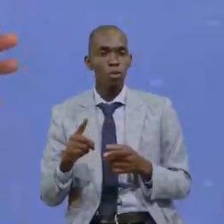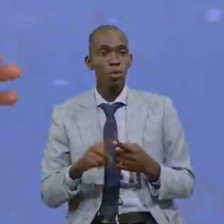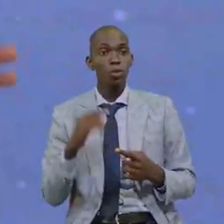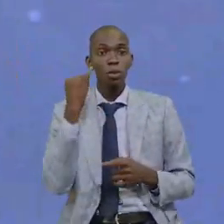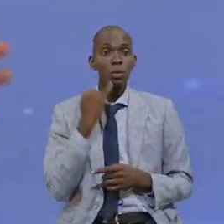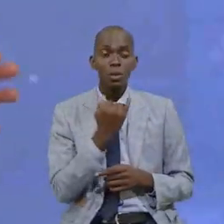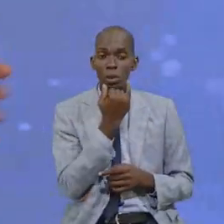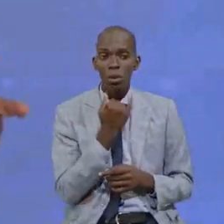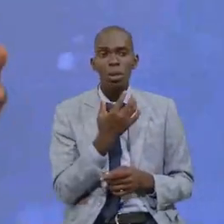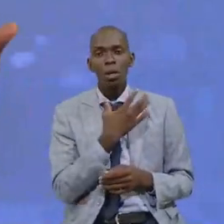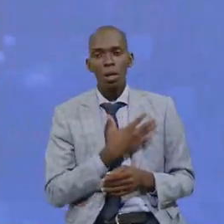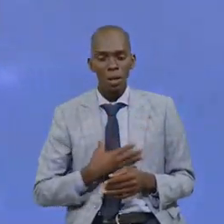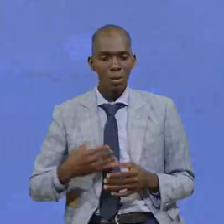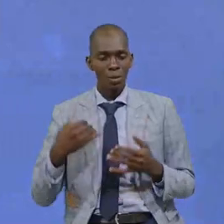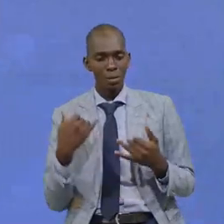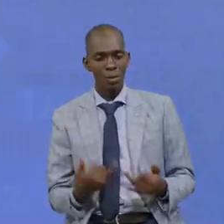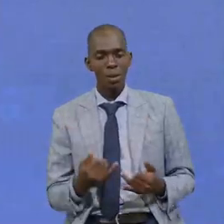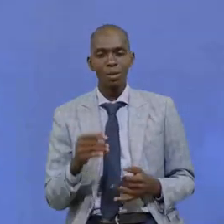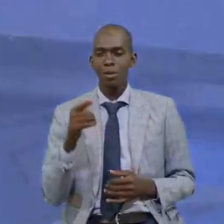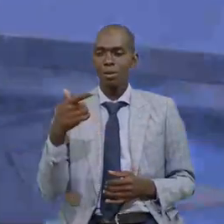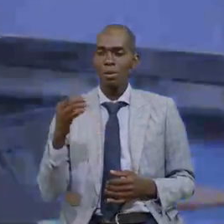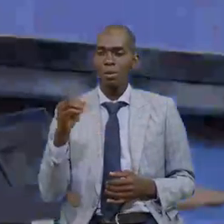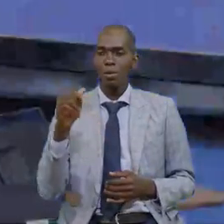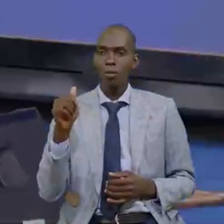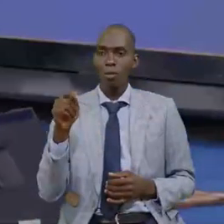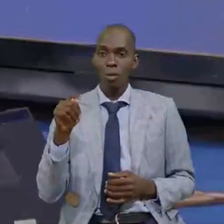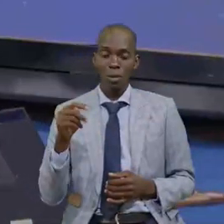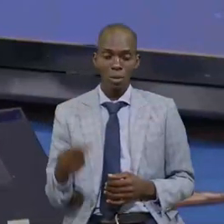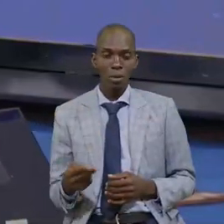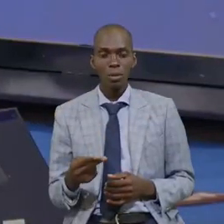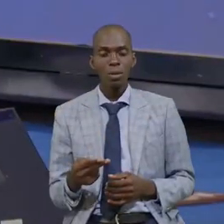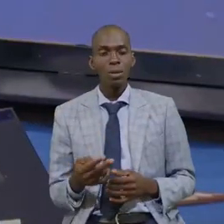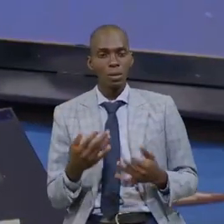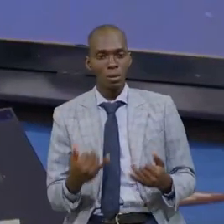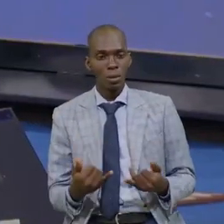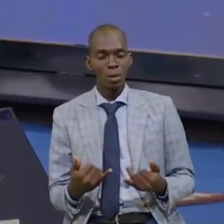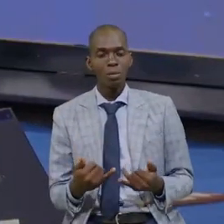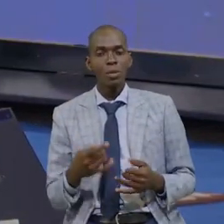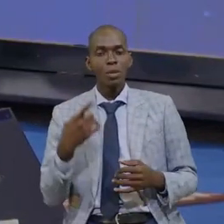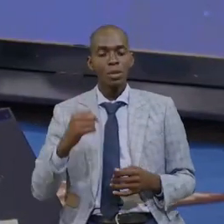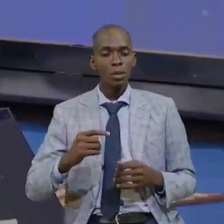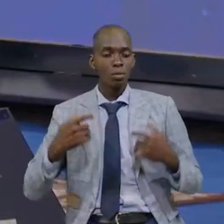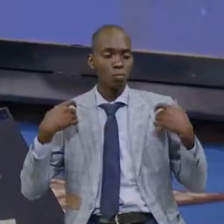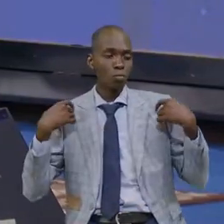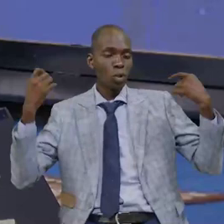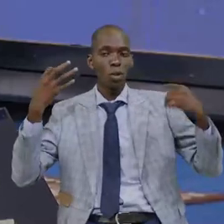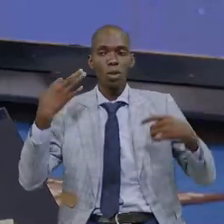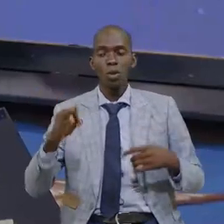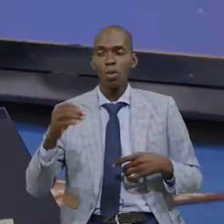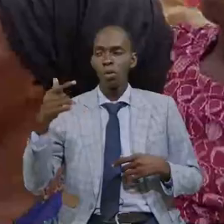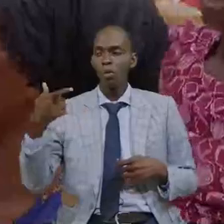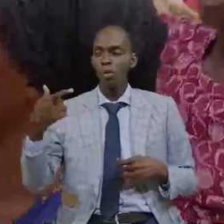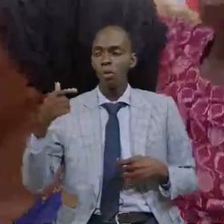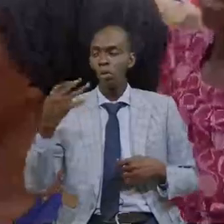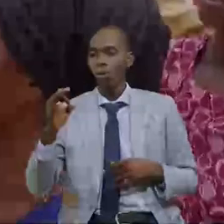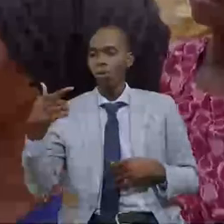dit, maintenant, il bloque le chemin pour que ce Goliath, le géant de Gaz, ne